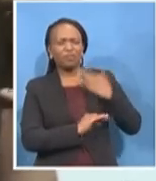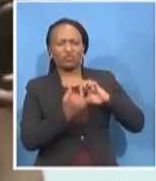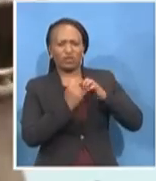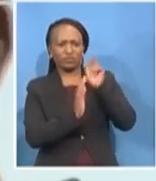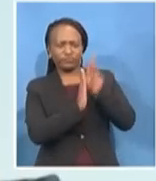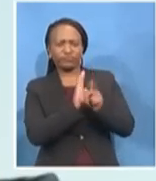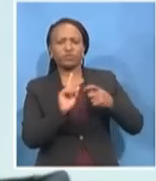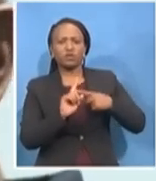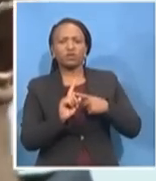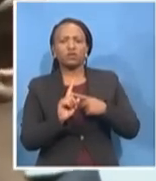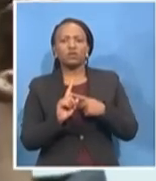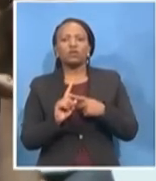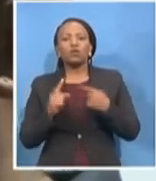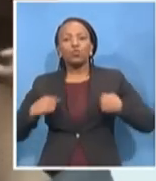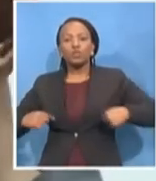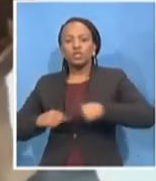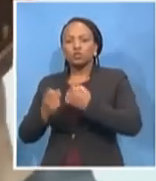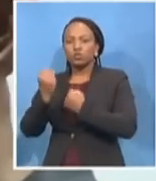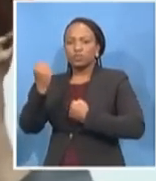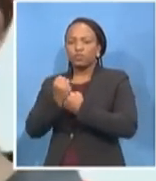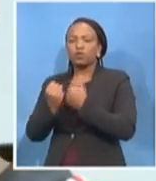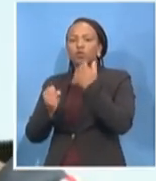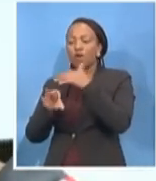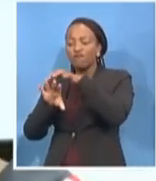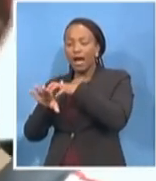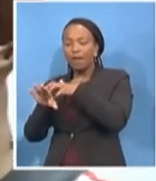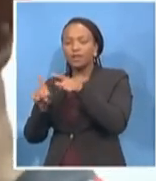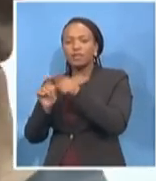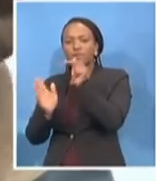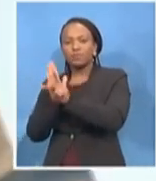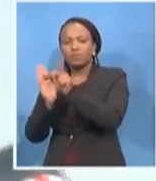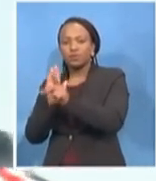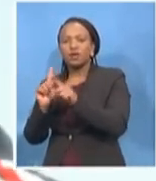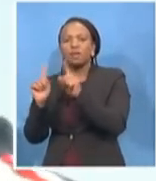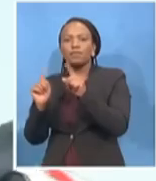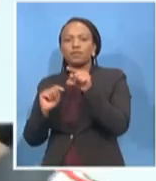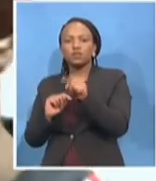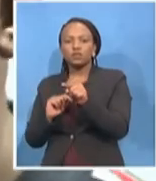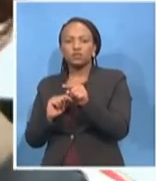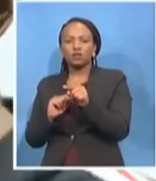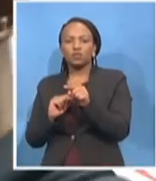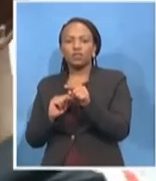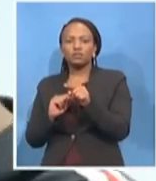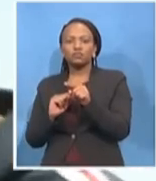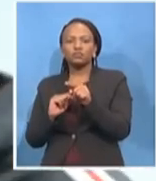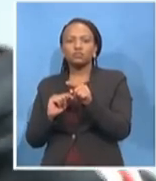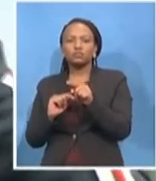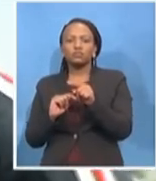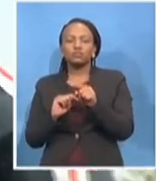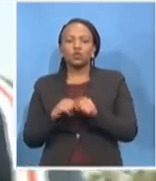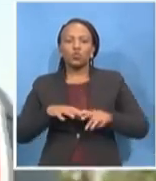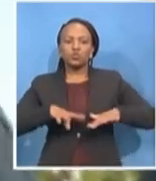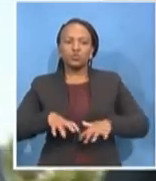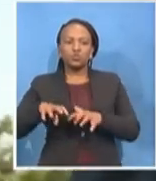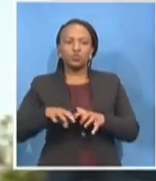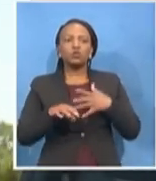farm workers there. Please, ek vra asseblief mense, kom ons gaan soontoe. Die mense soos die leiers wat hulle gesê, julle kan ook hierso bly,